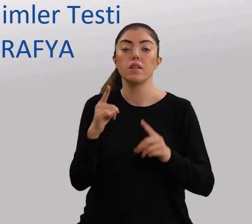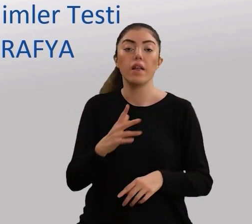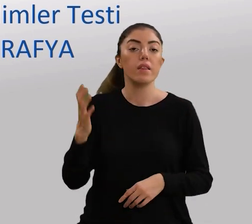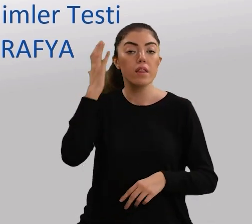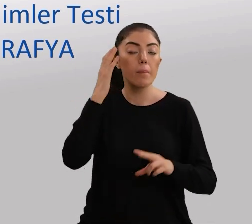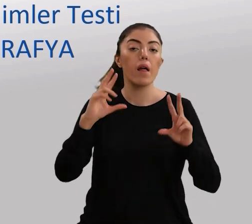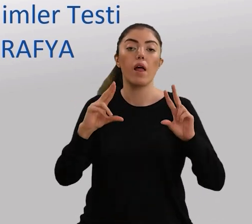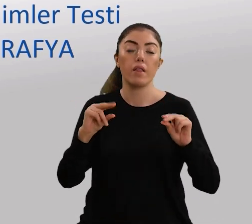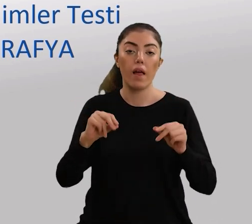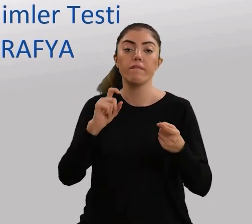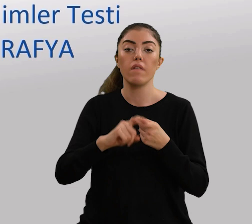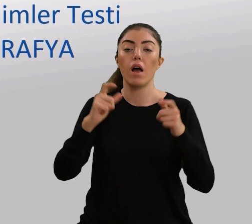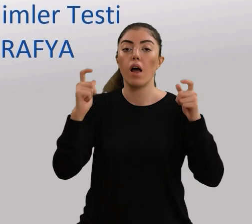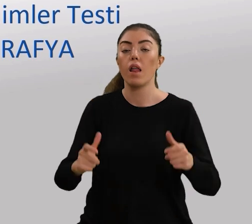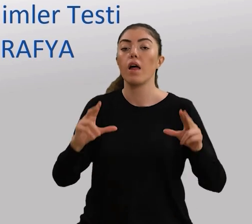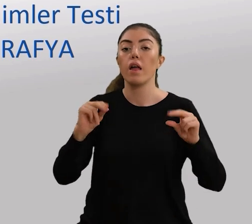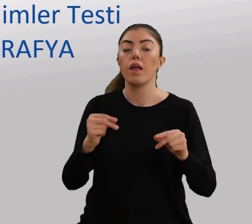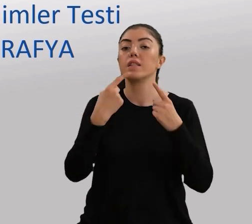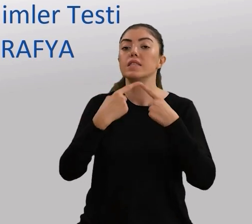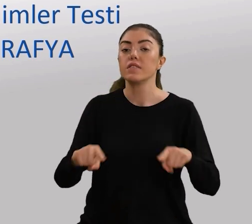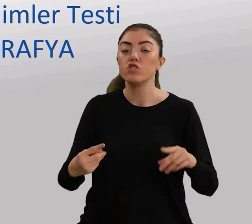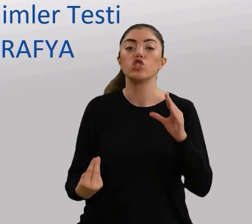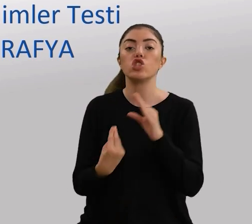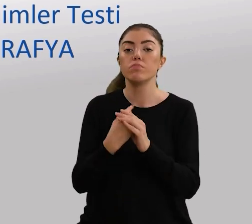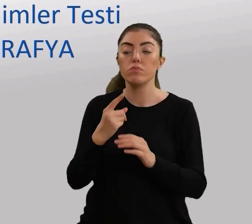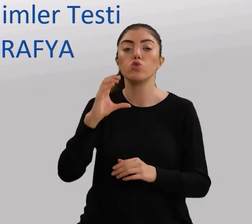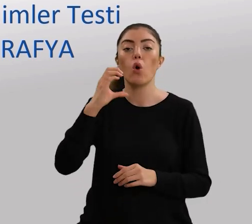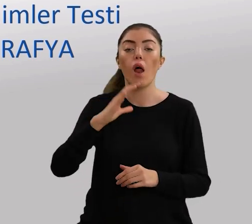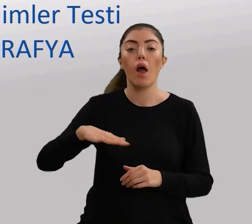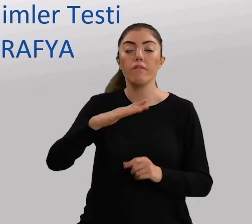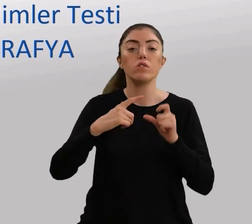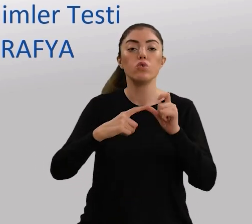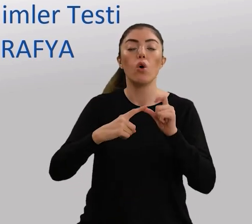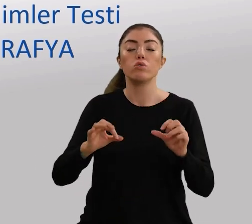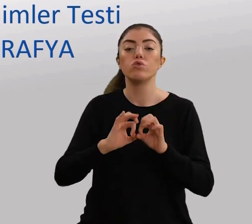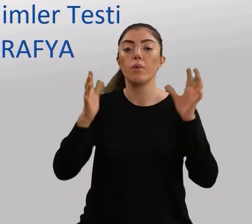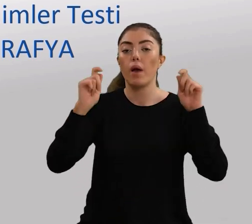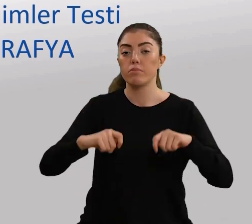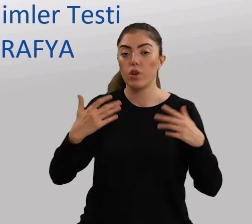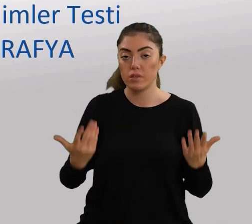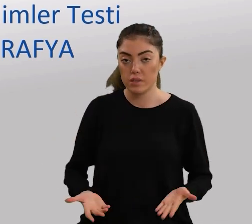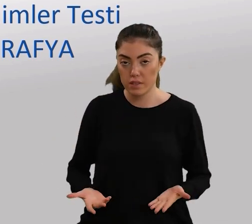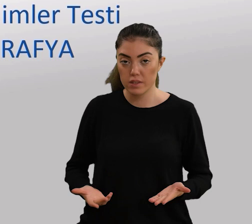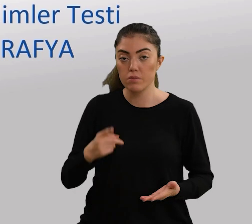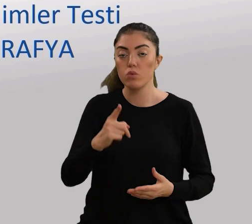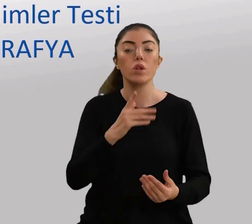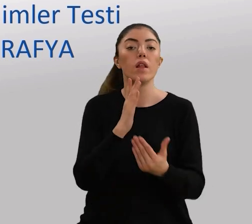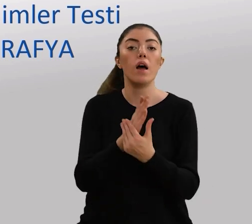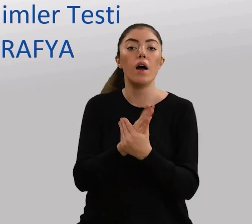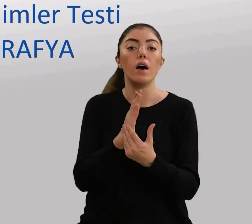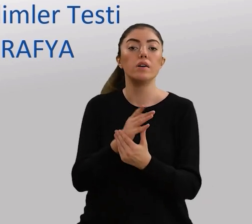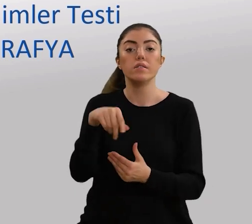temel yeterlilik ve alan yeterlilik sınavlarında çıkan coğrafya sorularının çözümlerini yapacağız bu